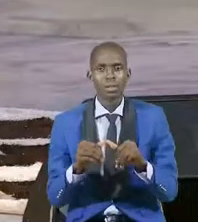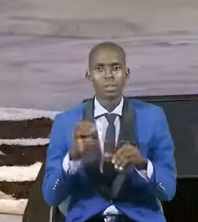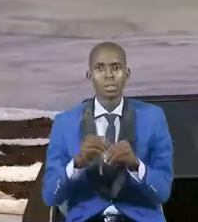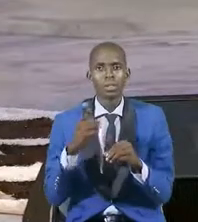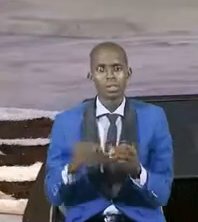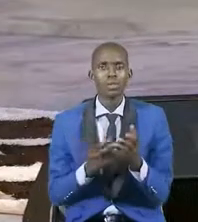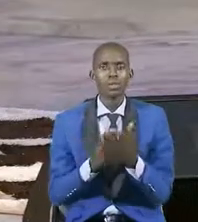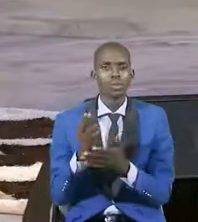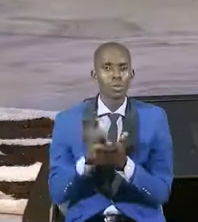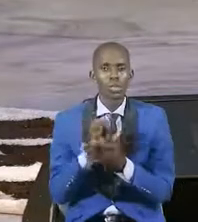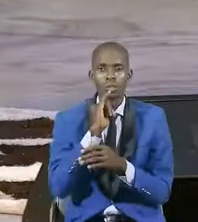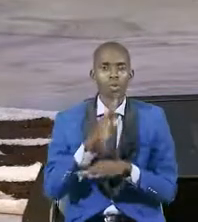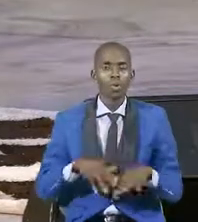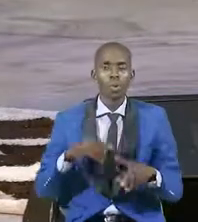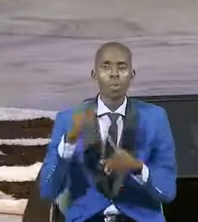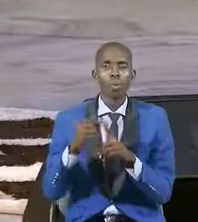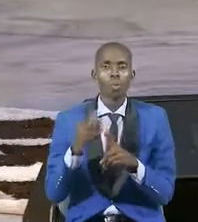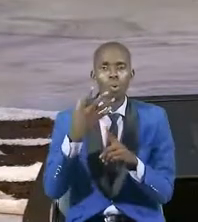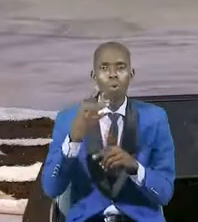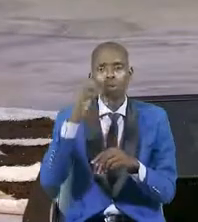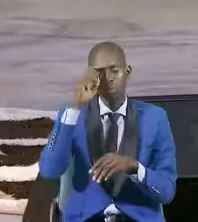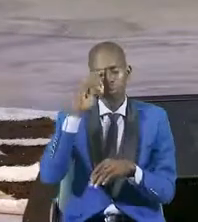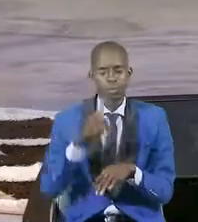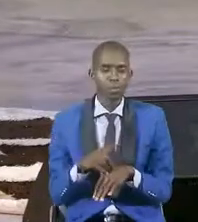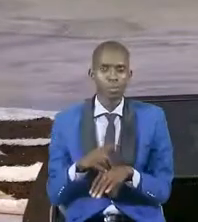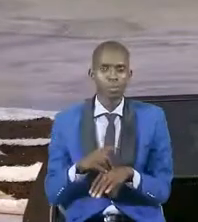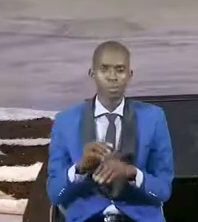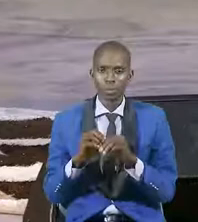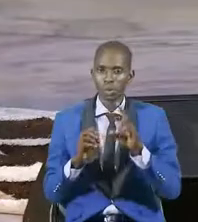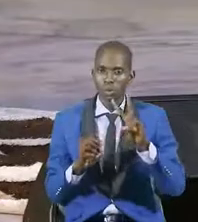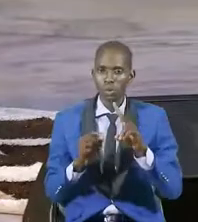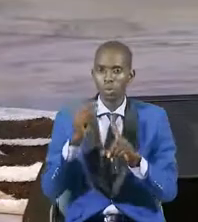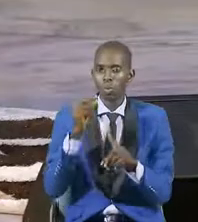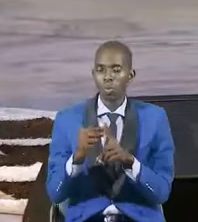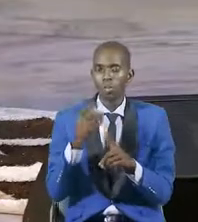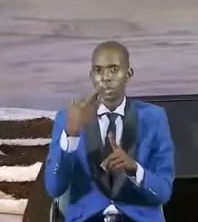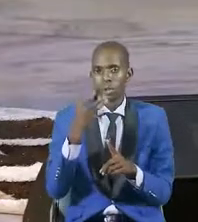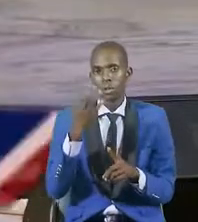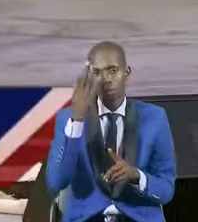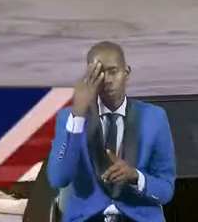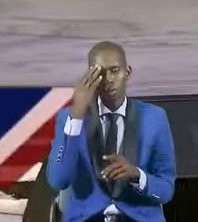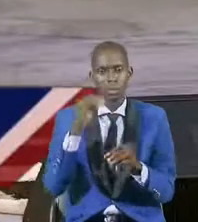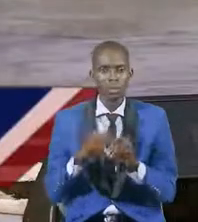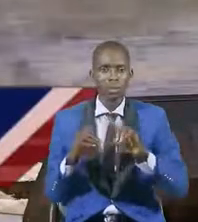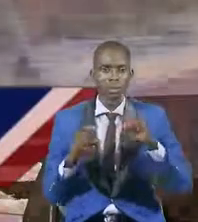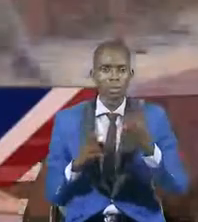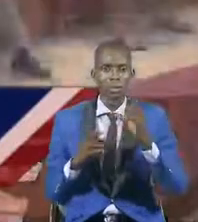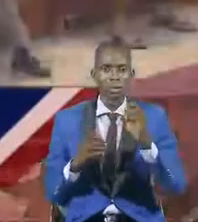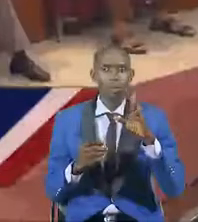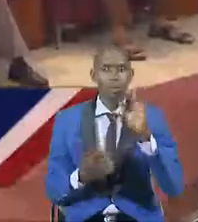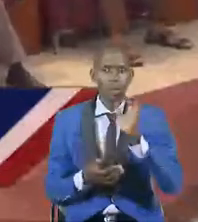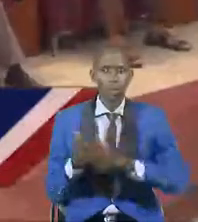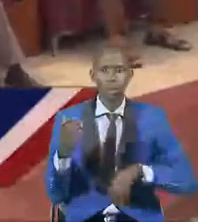vérité qui est la parole de sagesse. C'est la parole de connaissance. On va